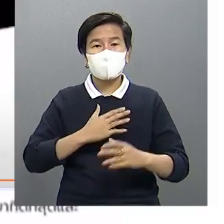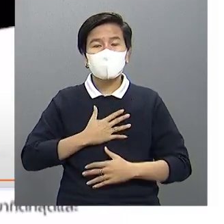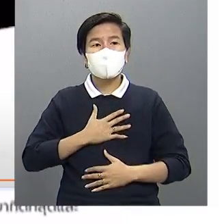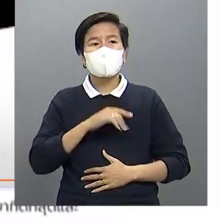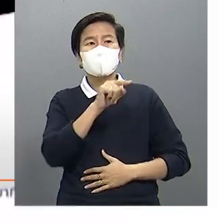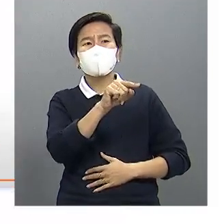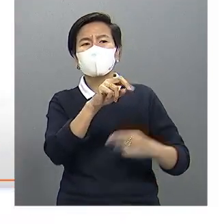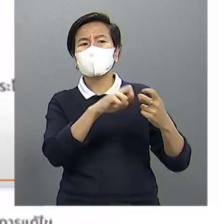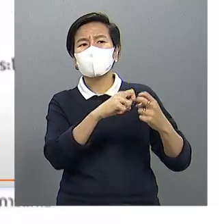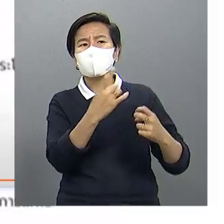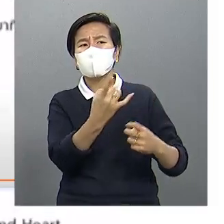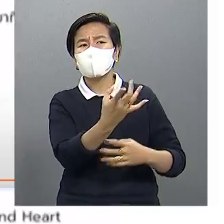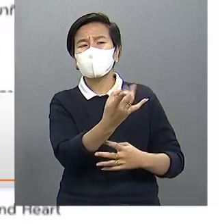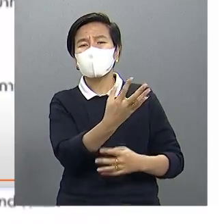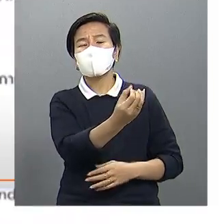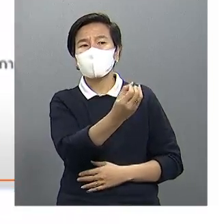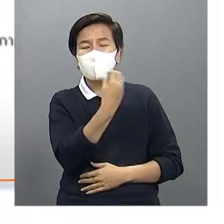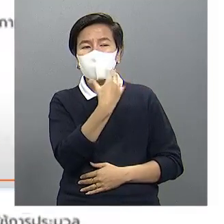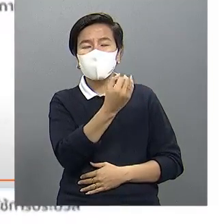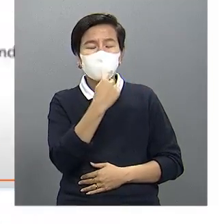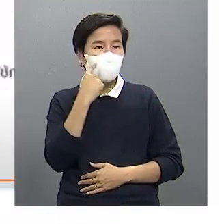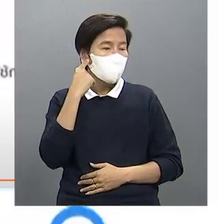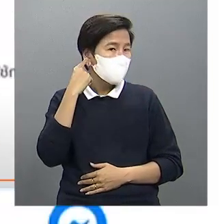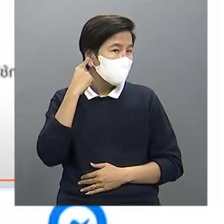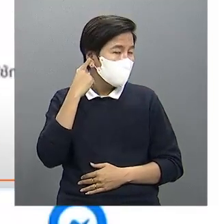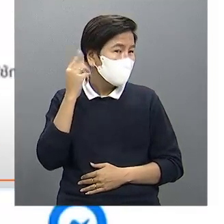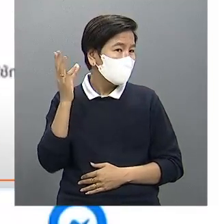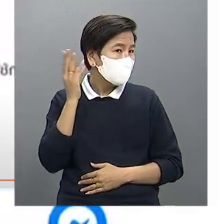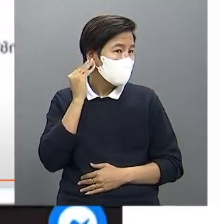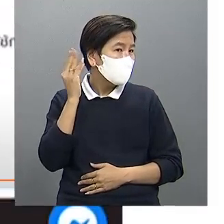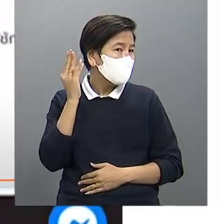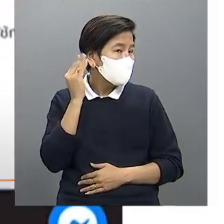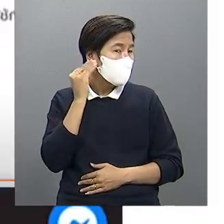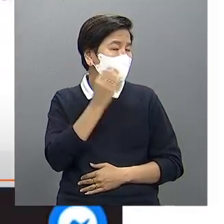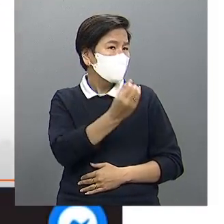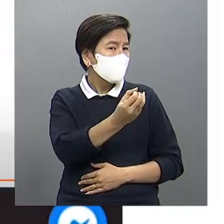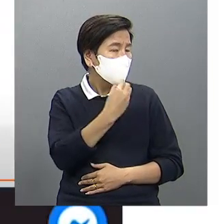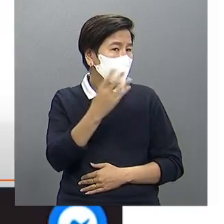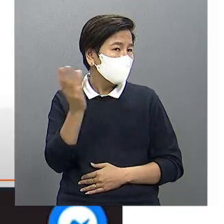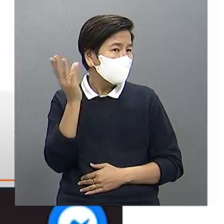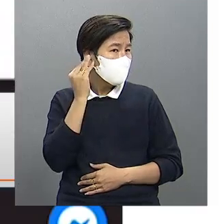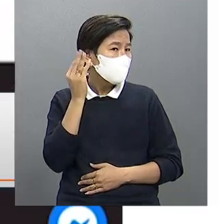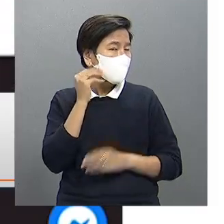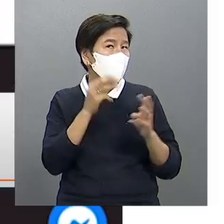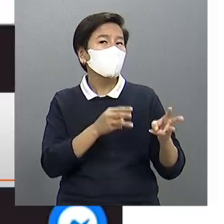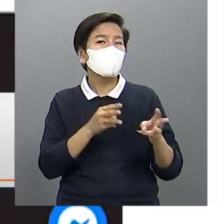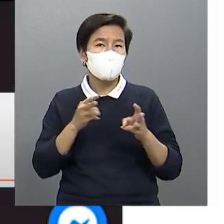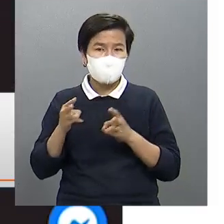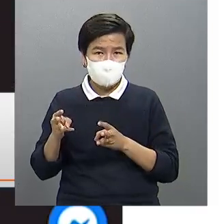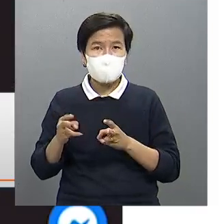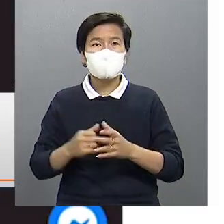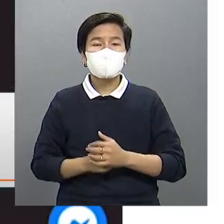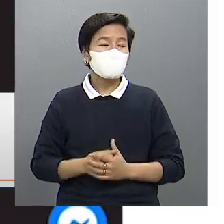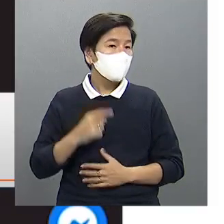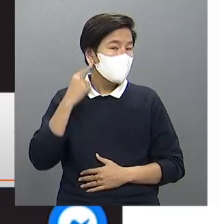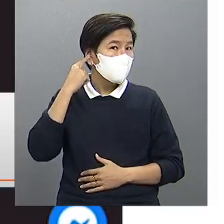เขาจริงๆหลักการอ่ะมันมีไม่เยอะนะครับผมแต่ว่าเราอ่ะมักจะคุ้นชินว่าเราอ่ะเหมือนกับเราฟังอยู่แล้วแต่ว่าจริงๆอ่ะ